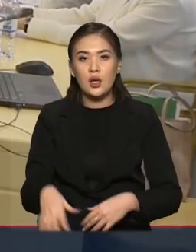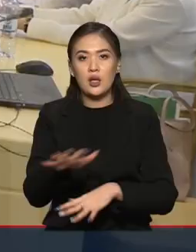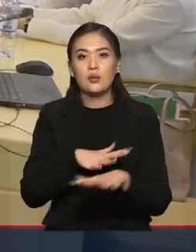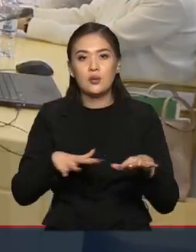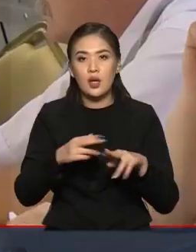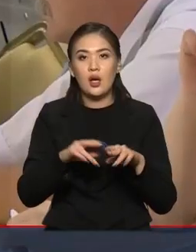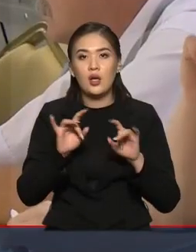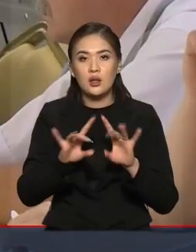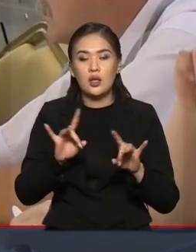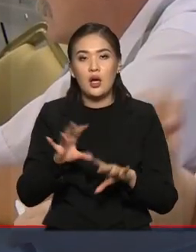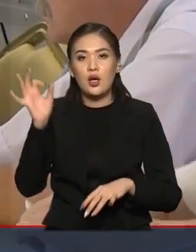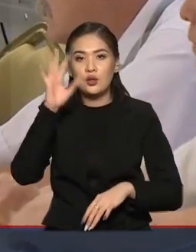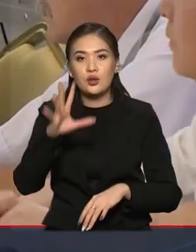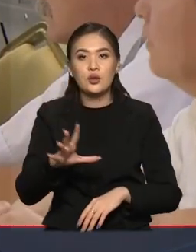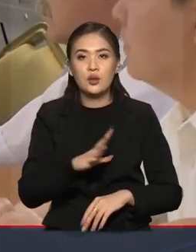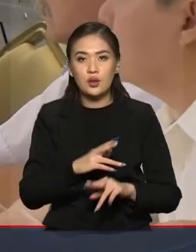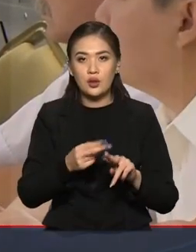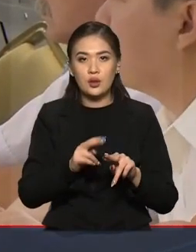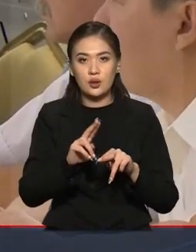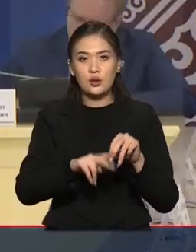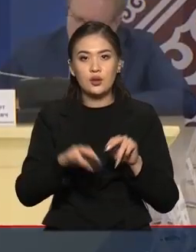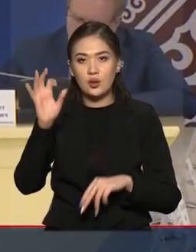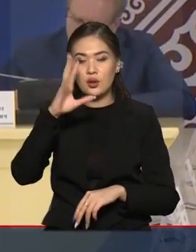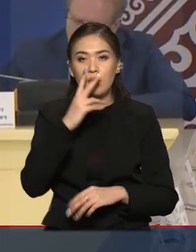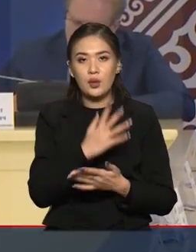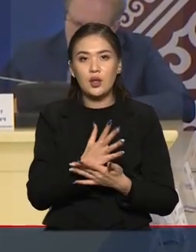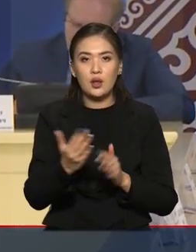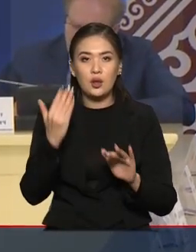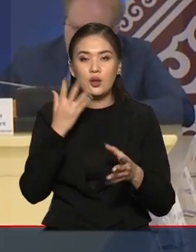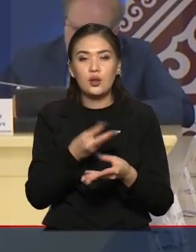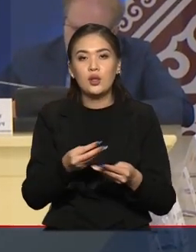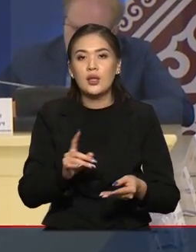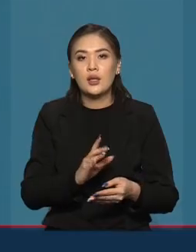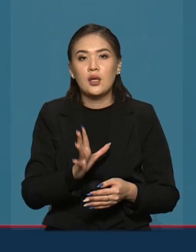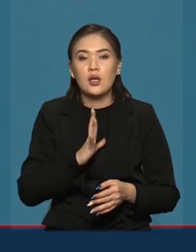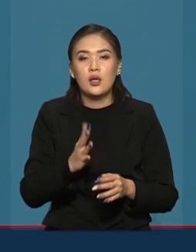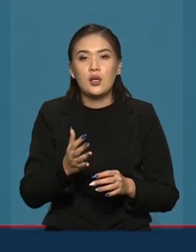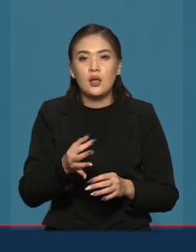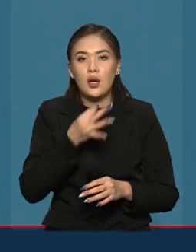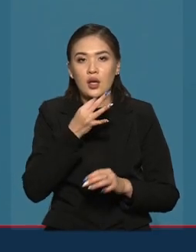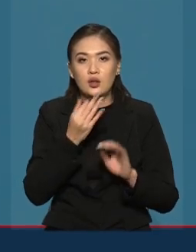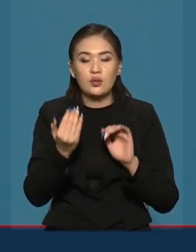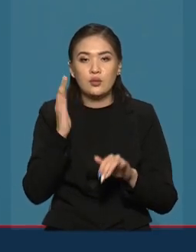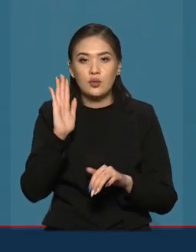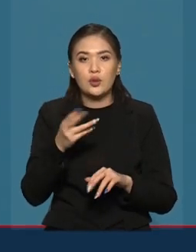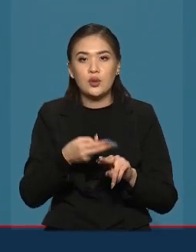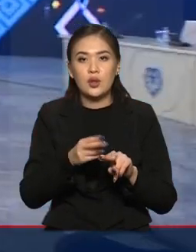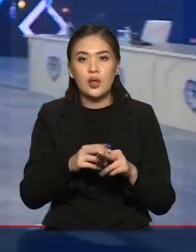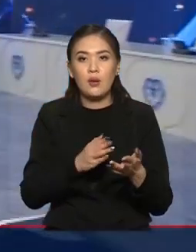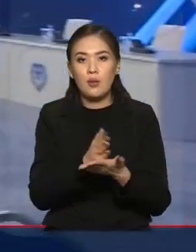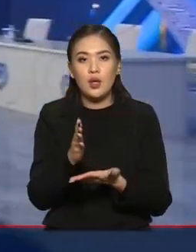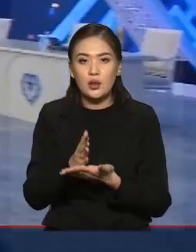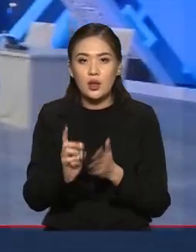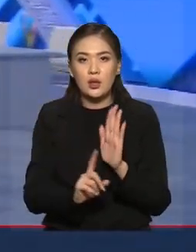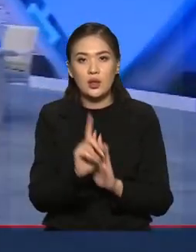Еліміздегі айтулы шаралардың бірі ұлттық құрылтай биыл ерте көктемде өтеді. Онда елдің идеологиялық бағыт-бағдар айқындалады.